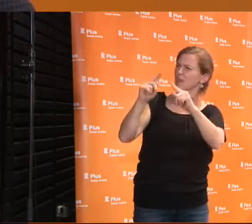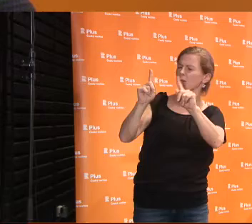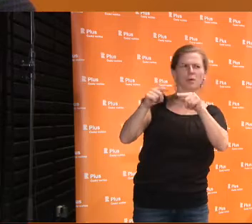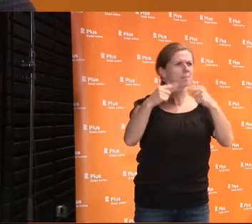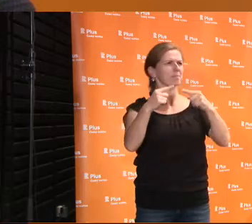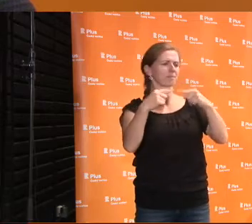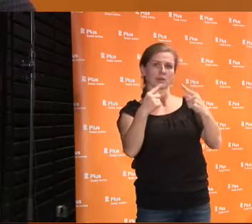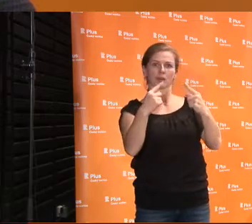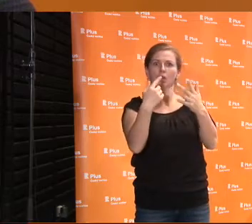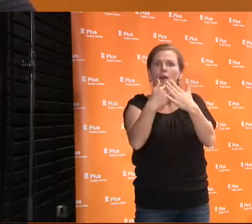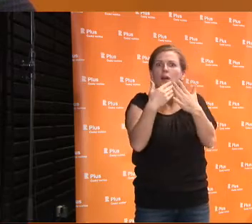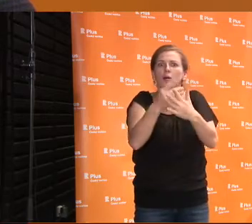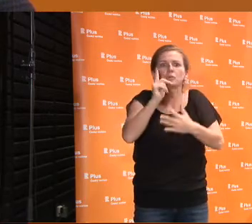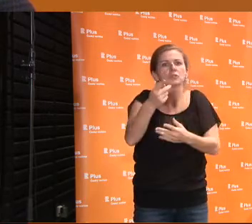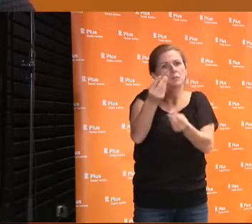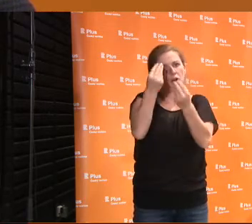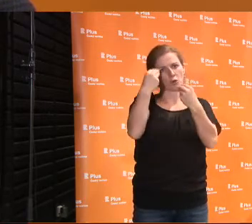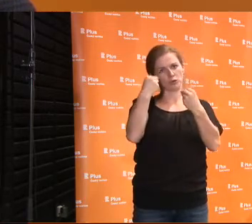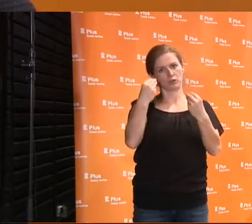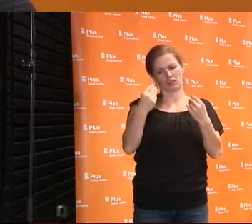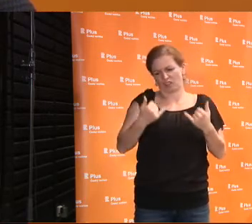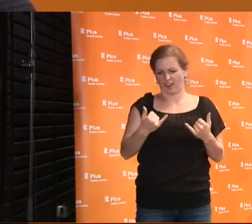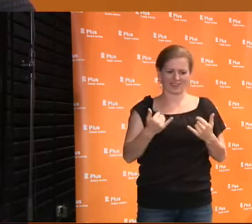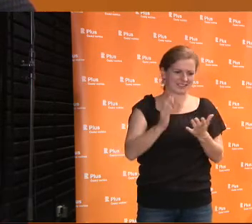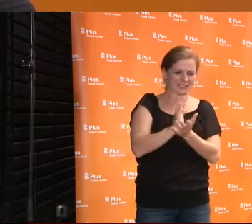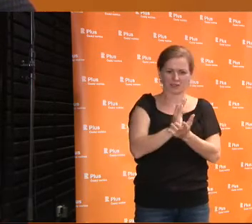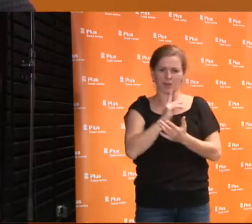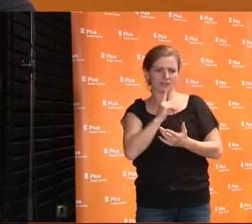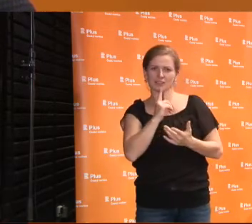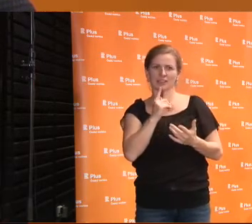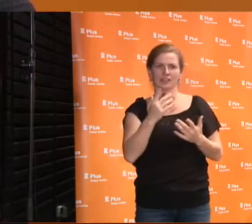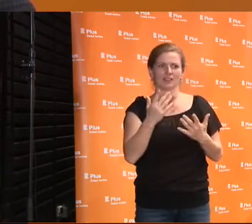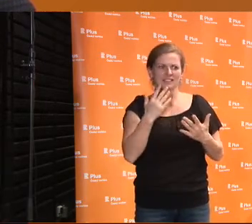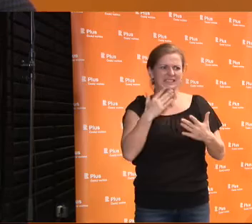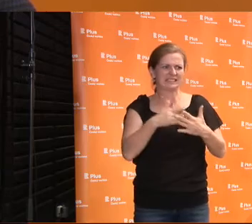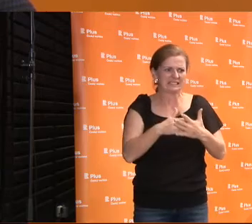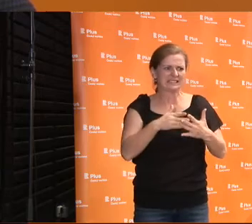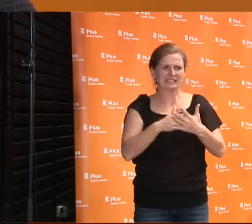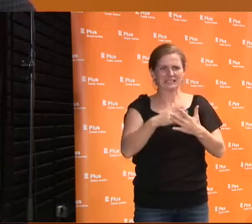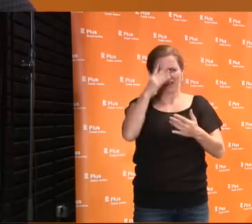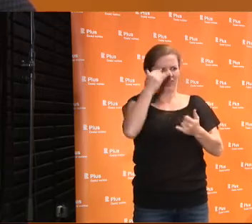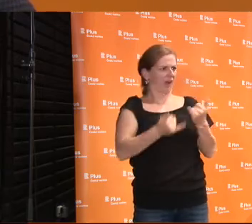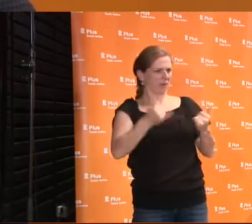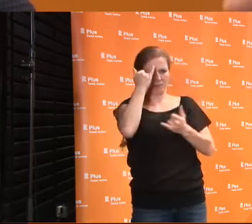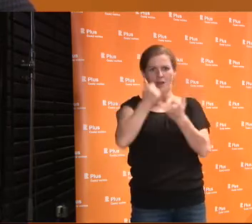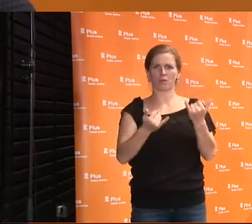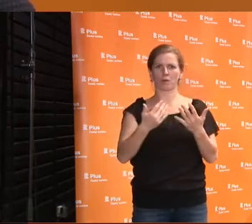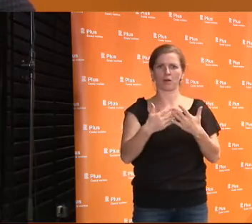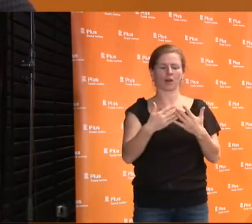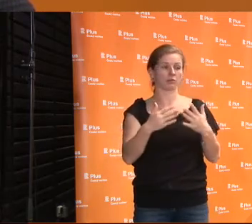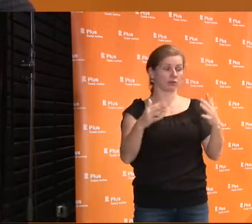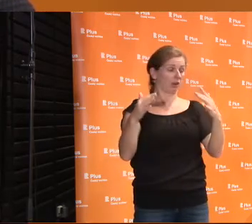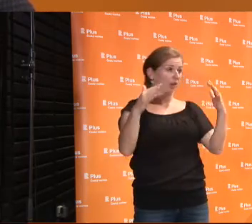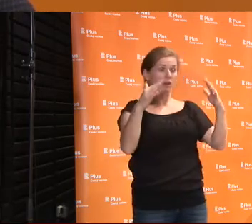nějaké fázi, kdy se to evidentně příliš nedaří a kdy je možné právě tím vlivem toho, co si myslíme, tím, že jsme i v tom digitálním